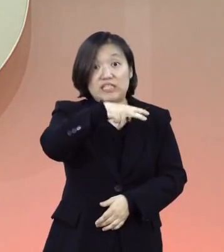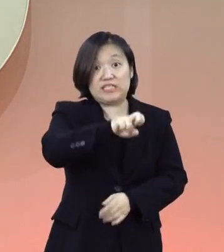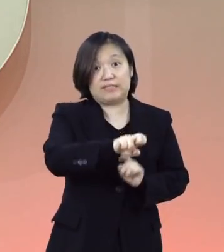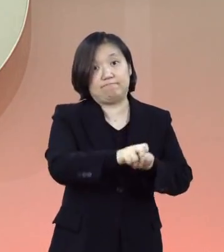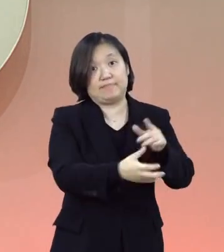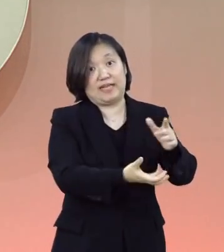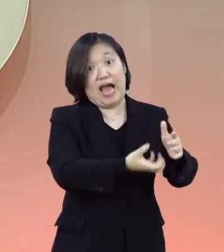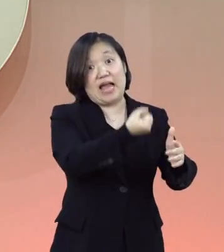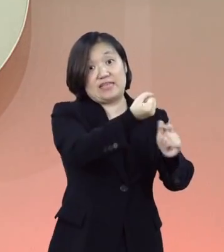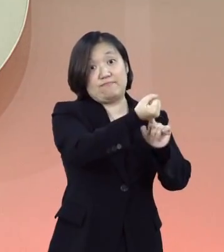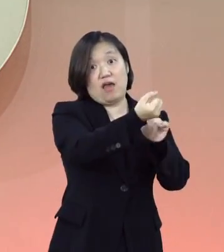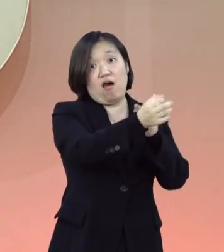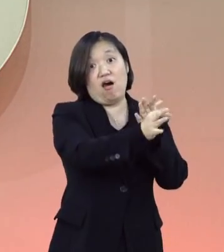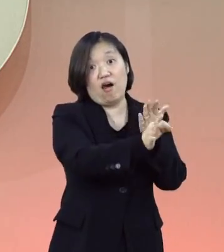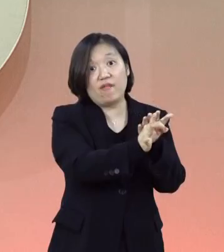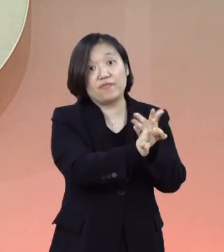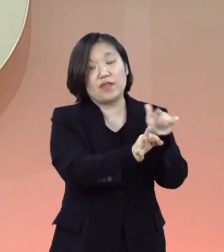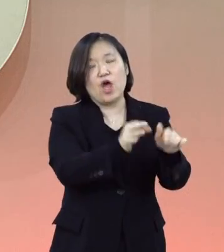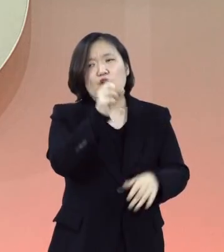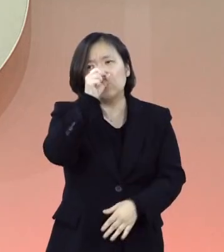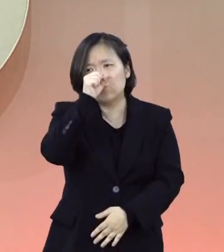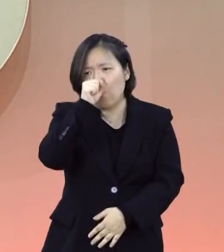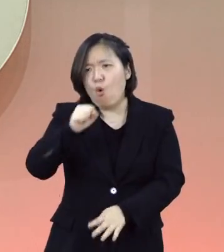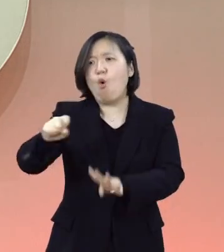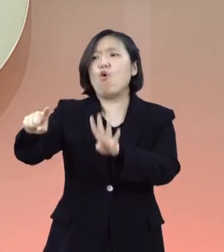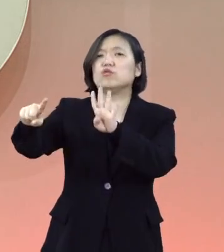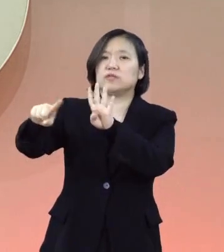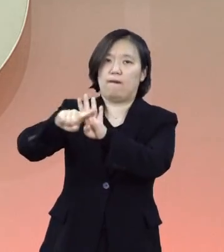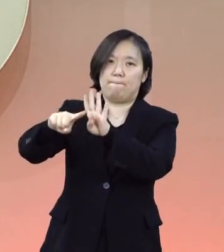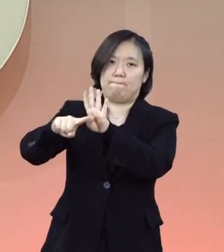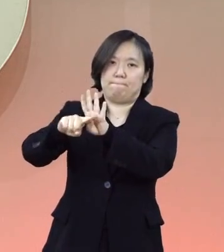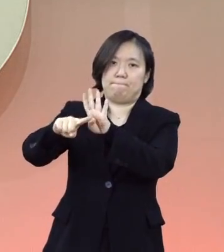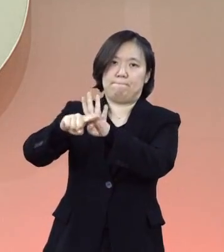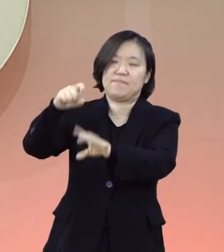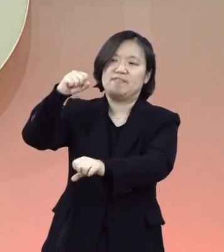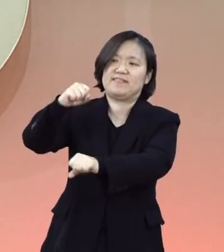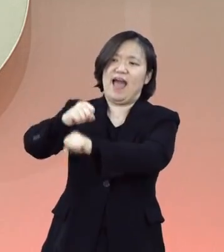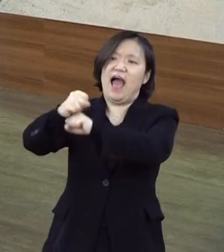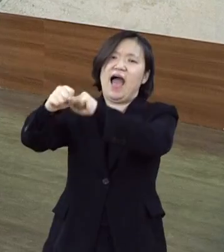없는 크나큰 선업과 공덕을 얻게 된다.